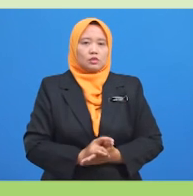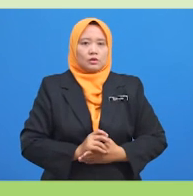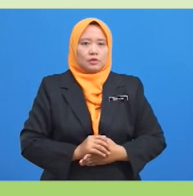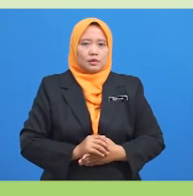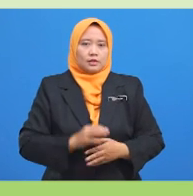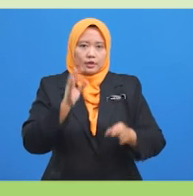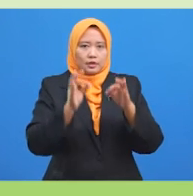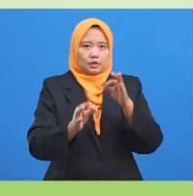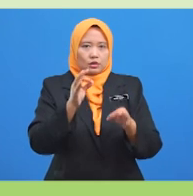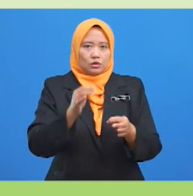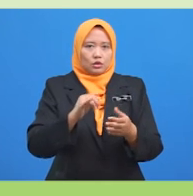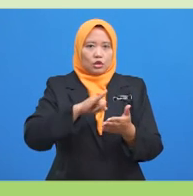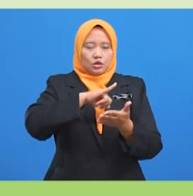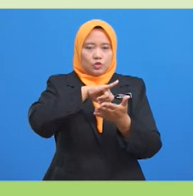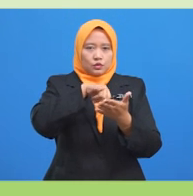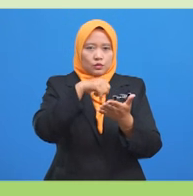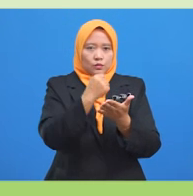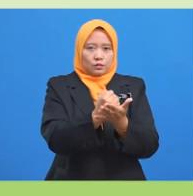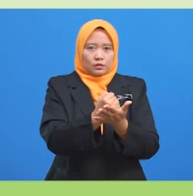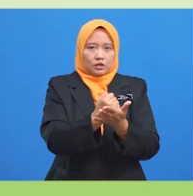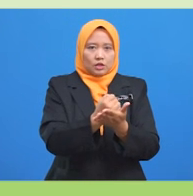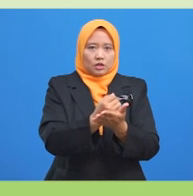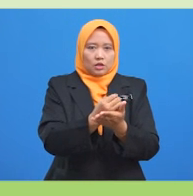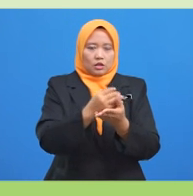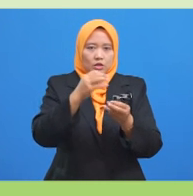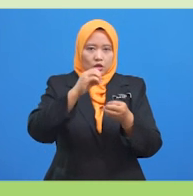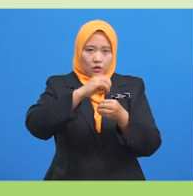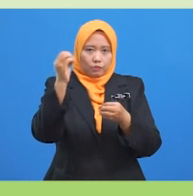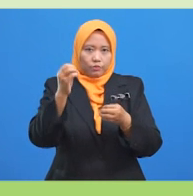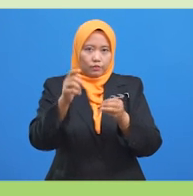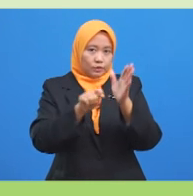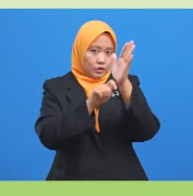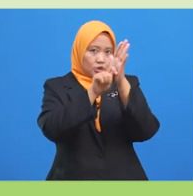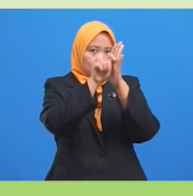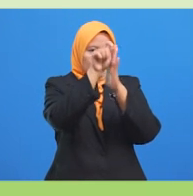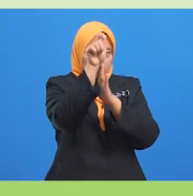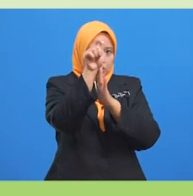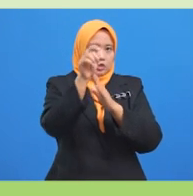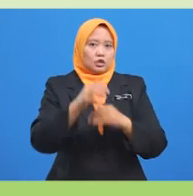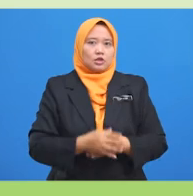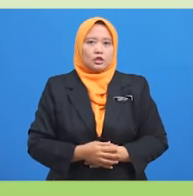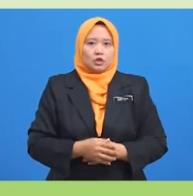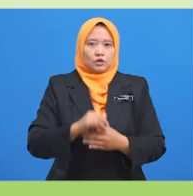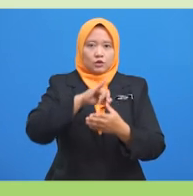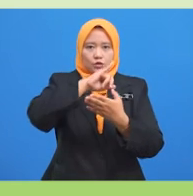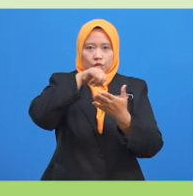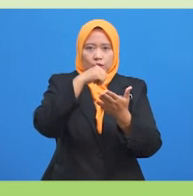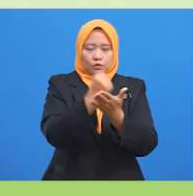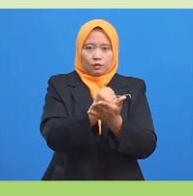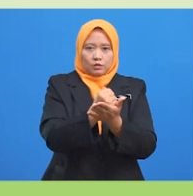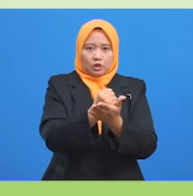meningkat, jumlah kos juga semakin meningkat. Ini menunjukkan hubungan positif